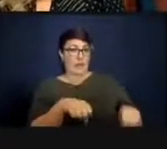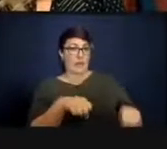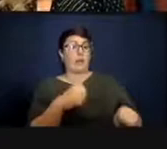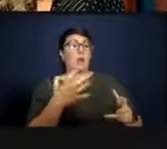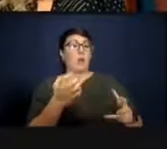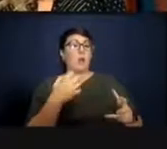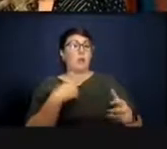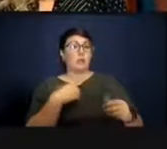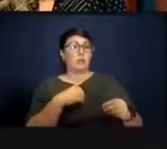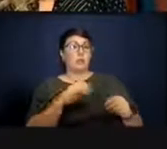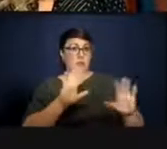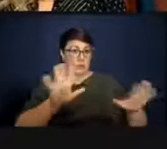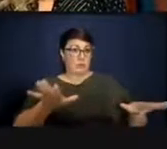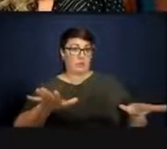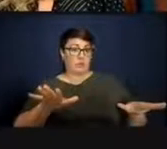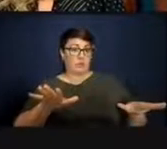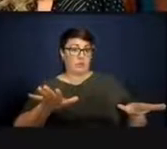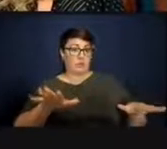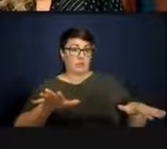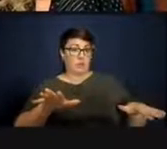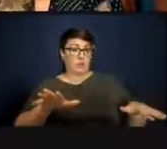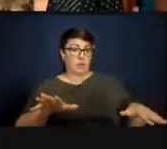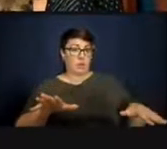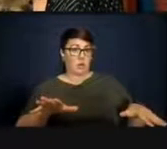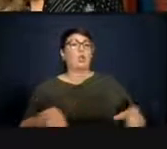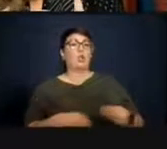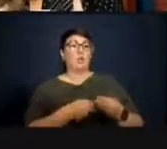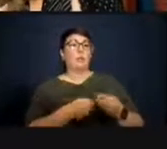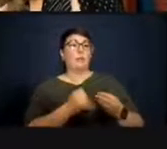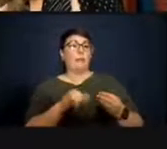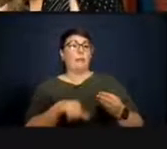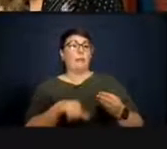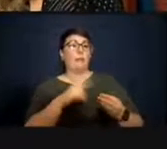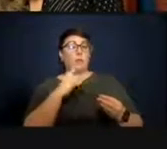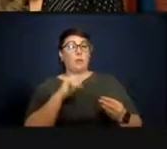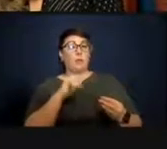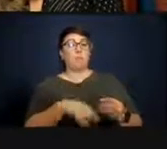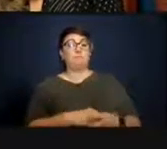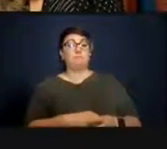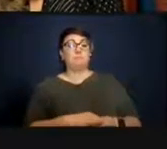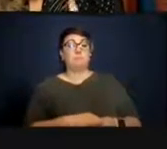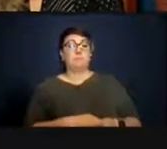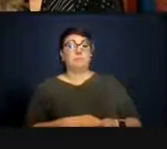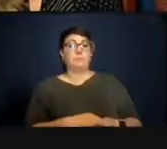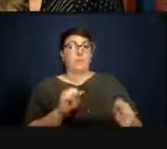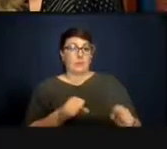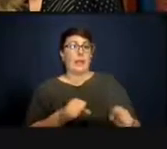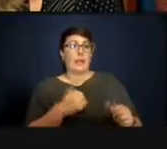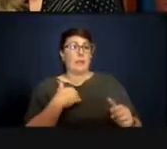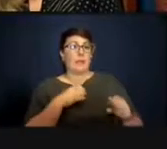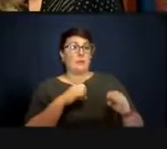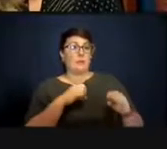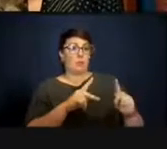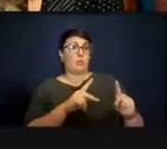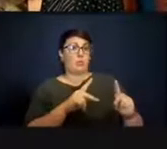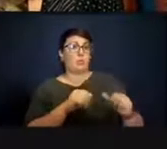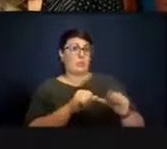Ningependa kuhakikisha kwamba tunawajumuisha katika mdahalo na kwamba inapowezekana tuna